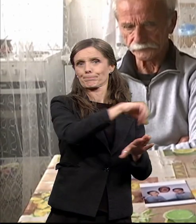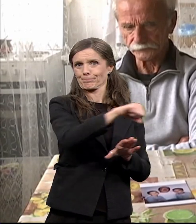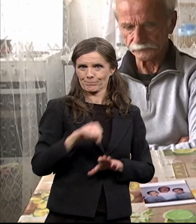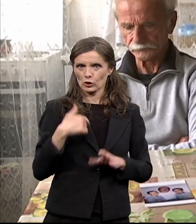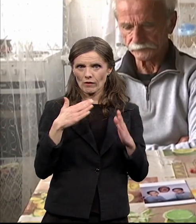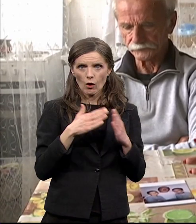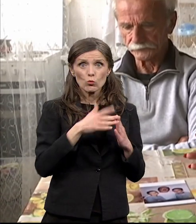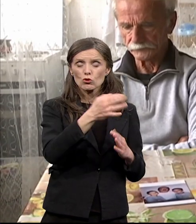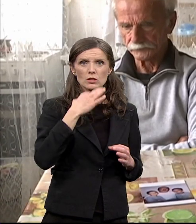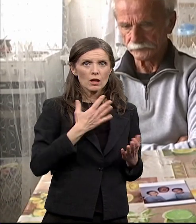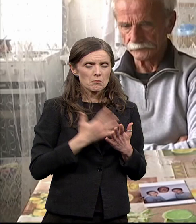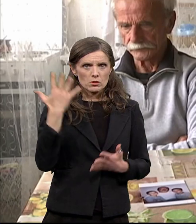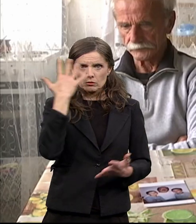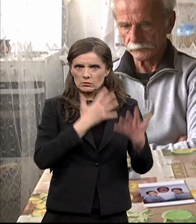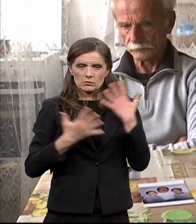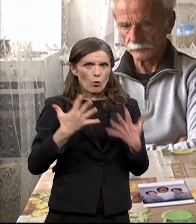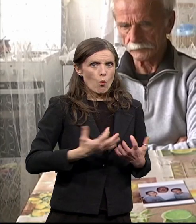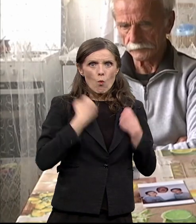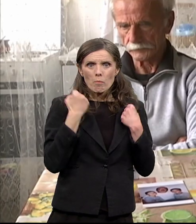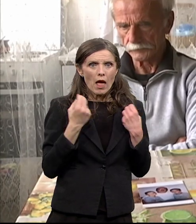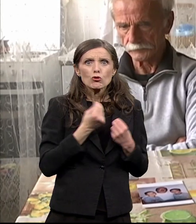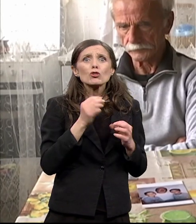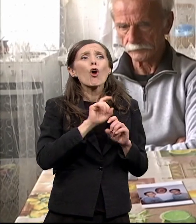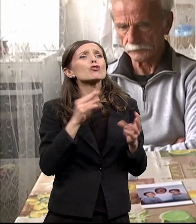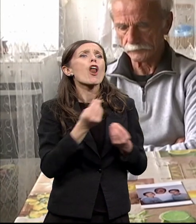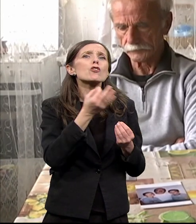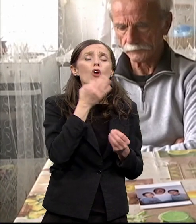što mu nije niko ništa objasnio, samo su se, kad su izveli Zorana,